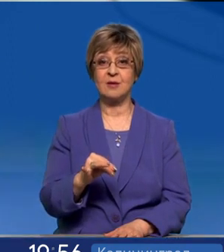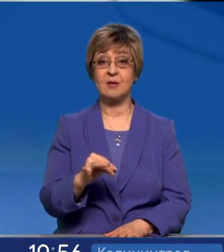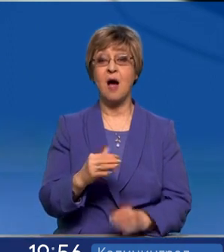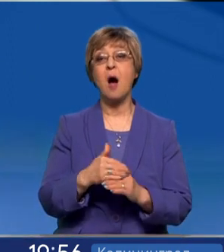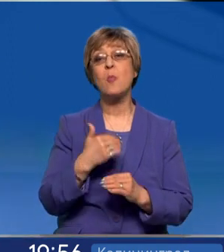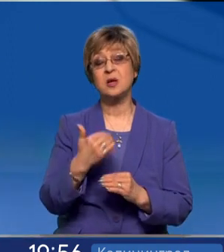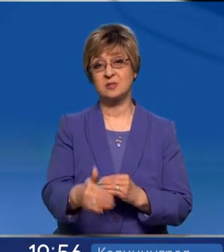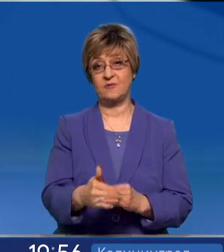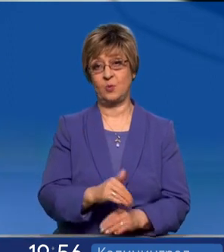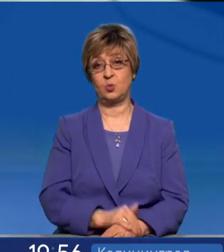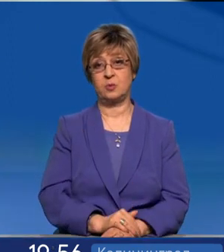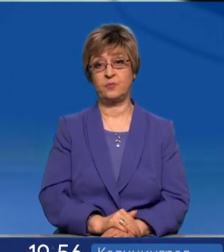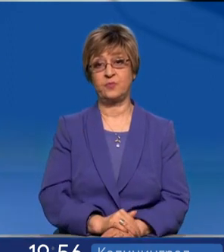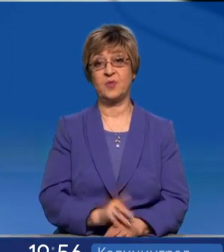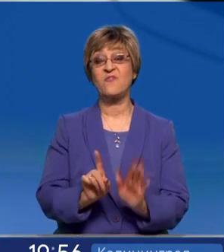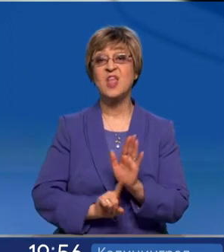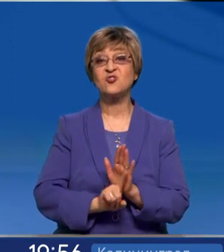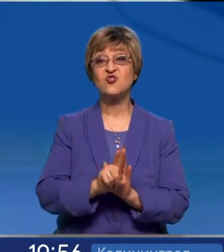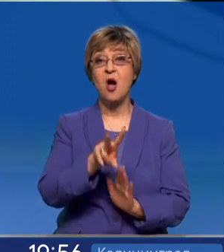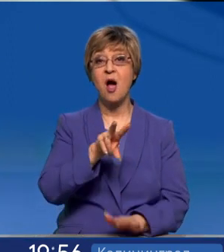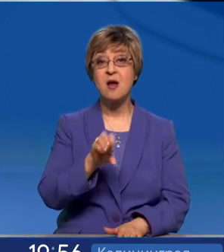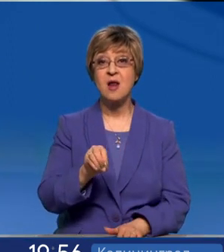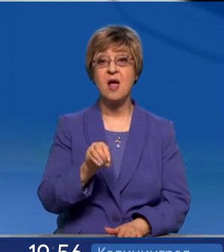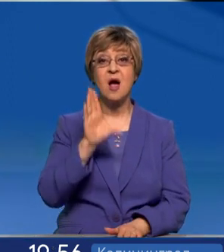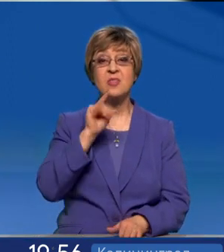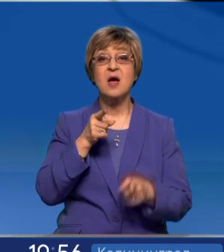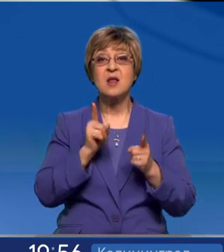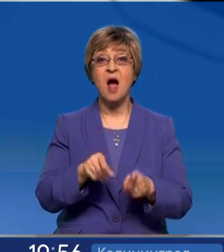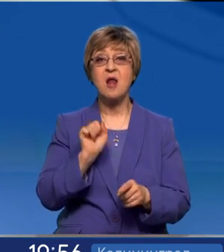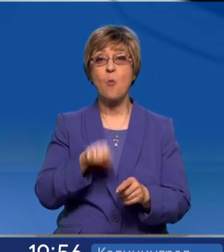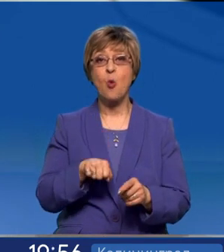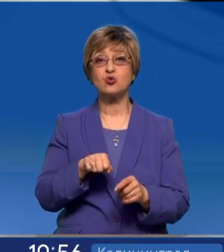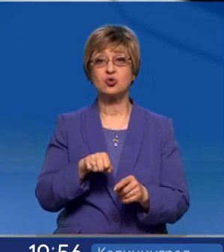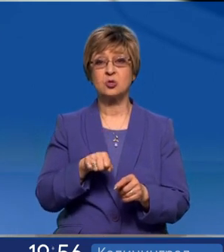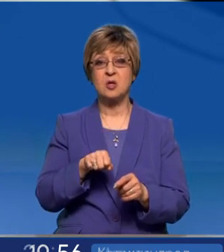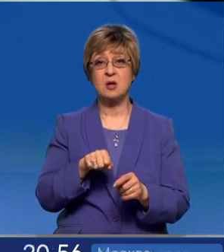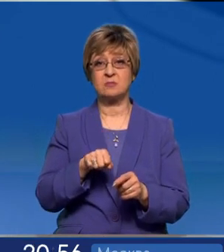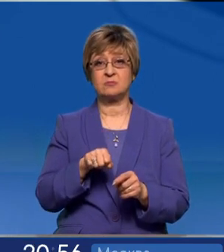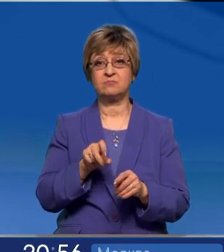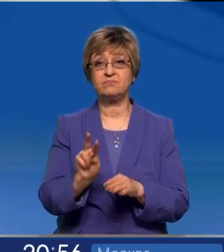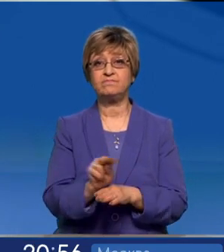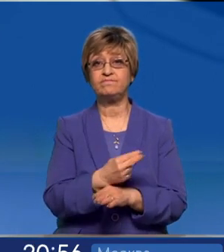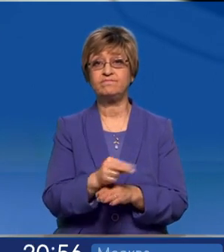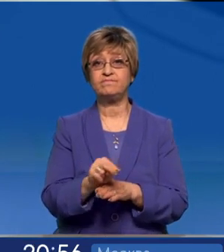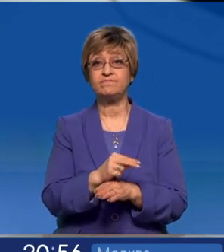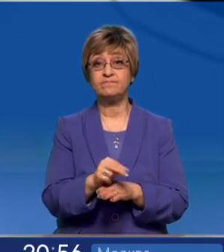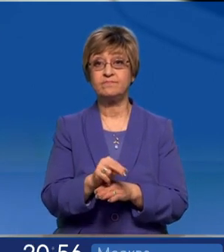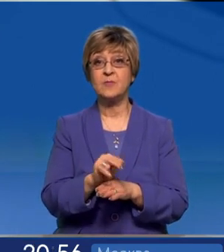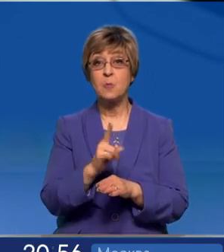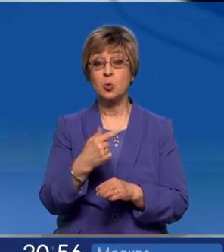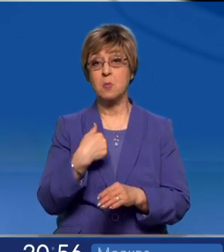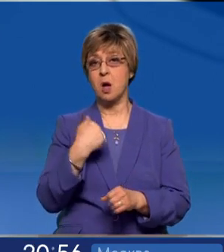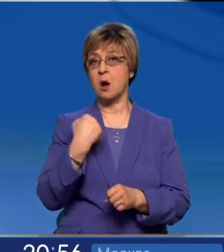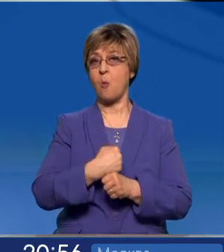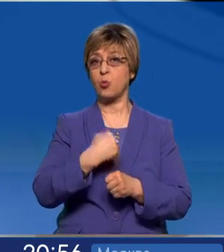опаздывают. То есть в начале, когда реально можно закладывать там что-то такое в ребенка, мы работаем, нам